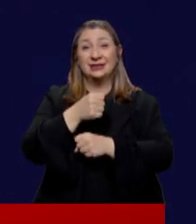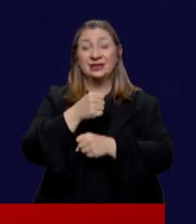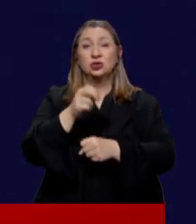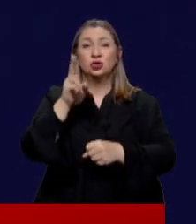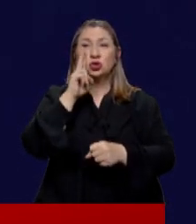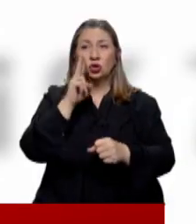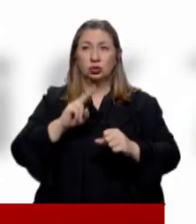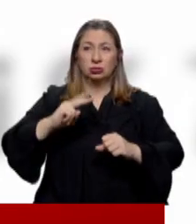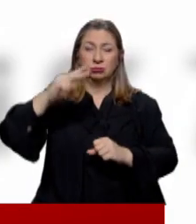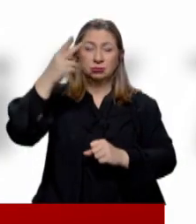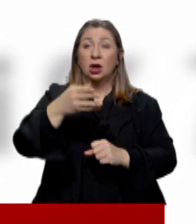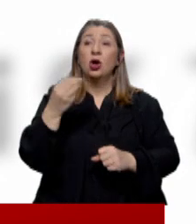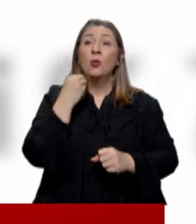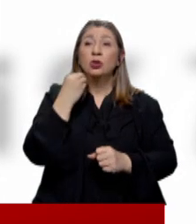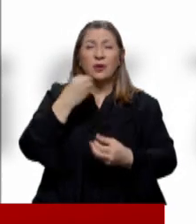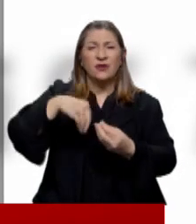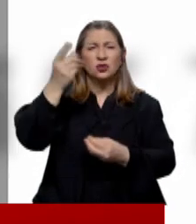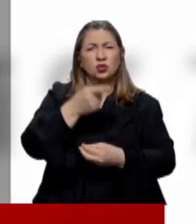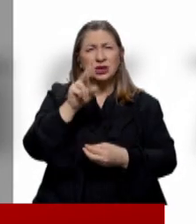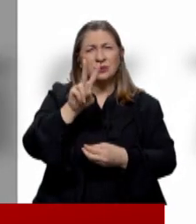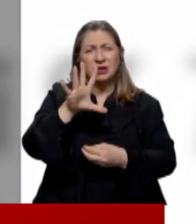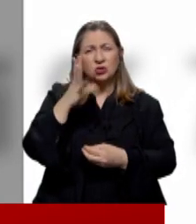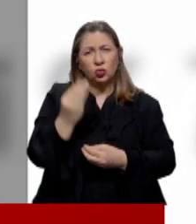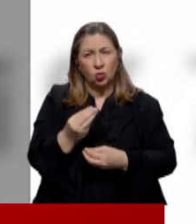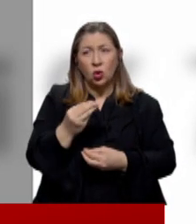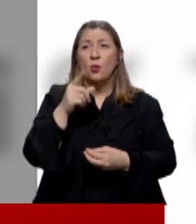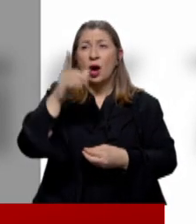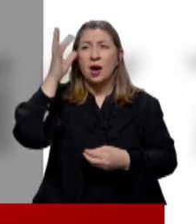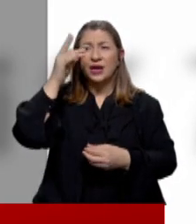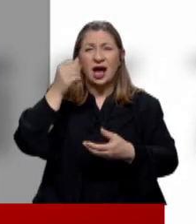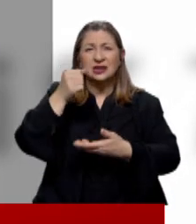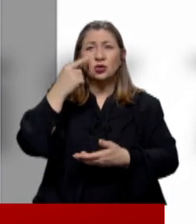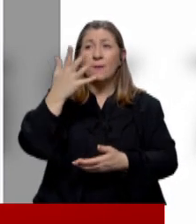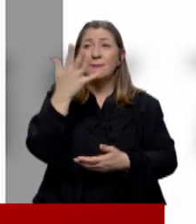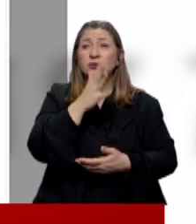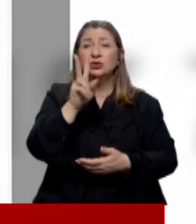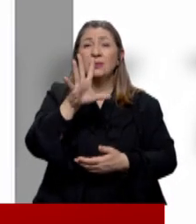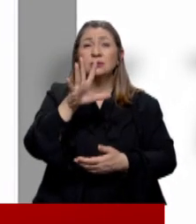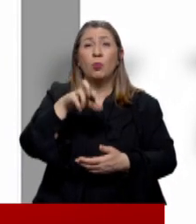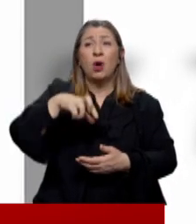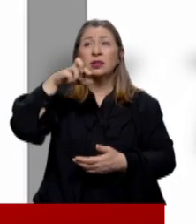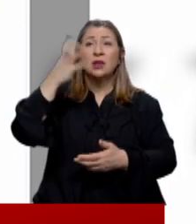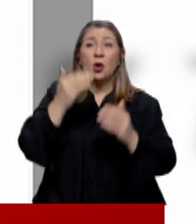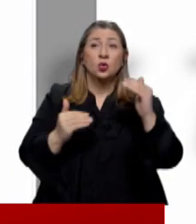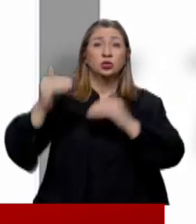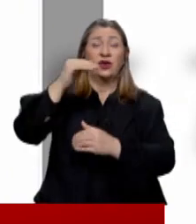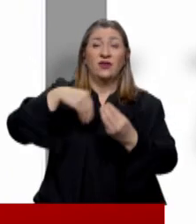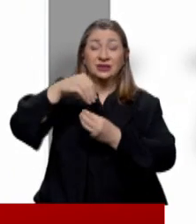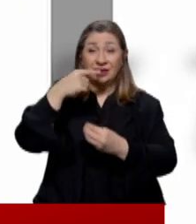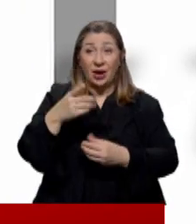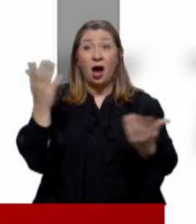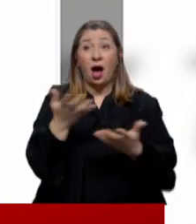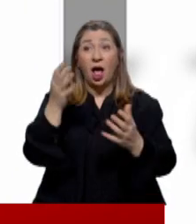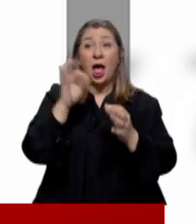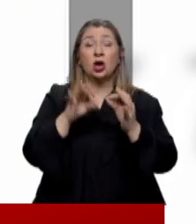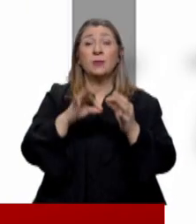son aşamasında borçlanma faizi yüzde 7,25 oldu bu Amerikan hazinesine göre 525 bas puan daha yüksek faiz demek